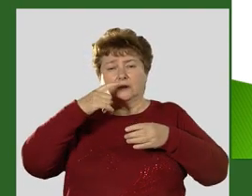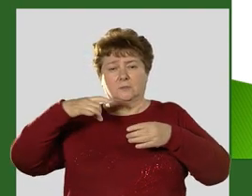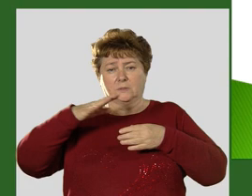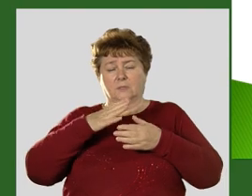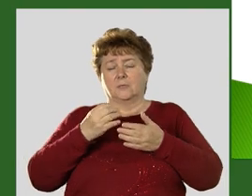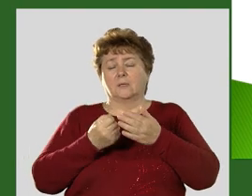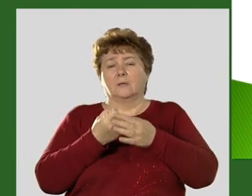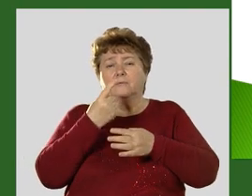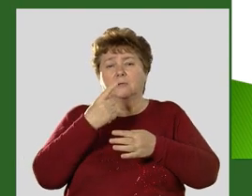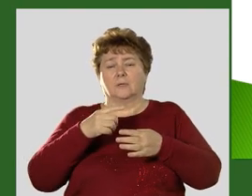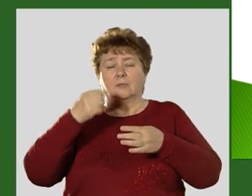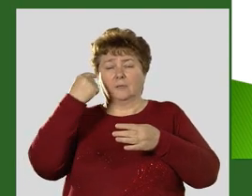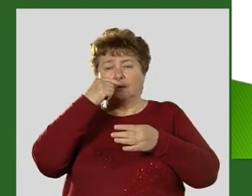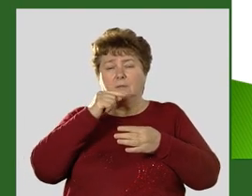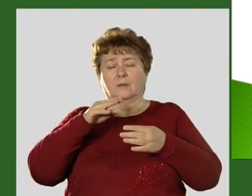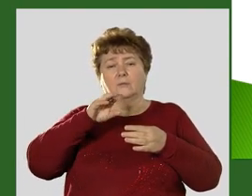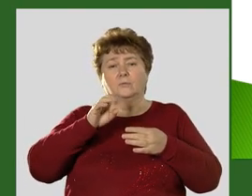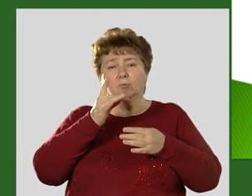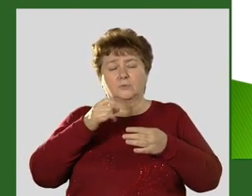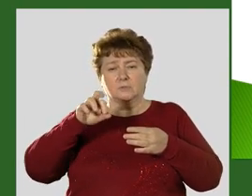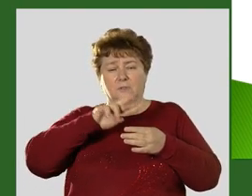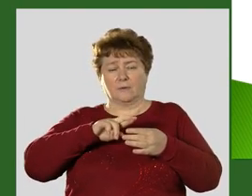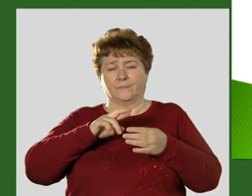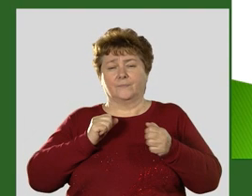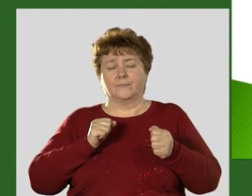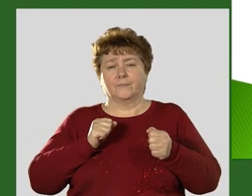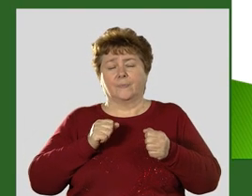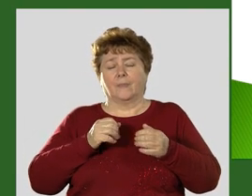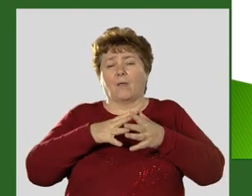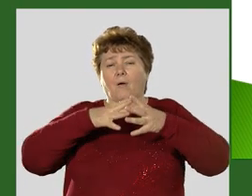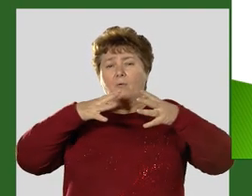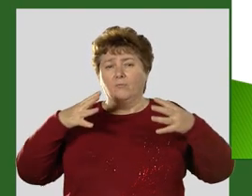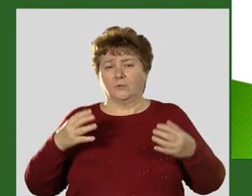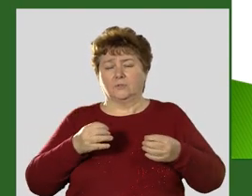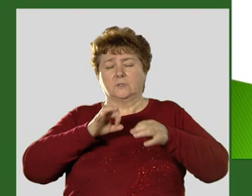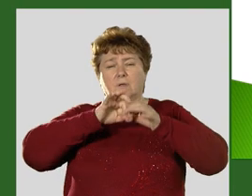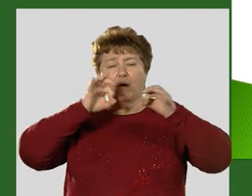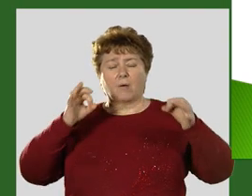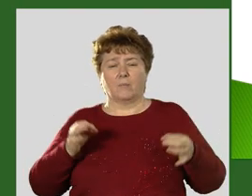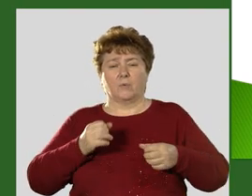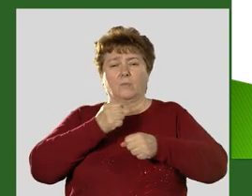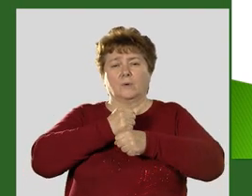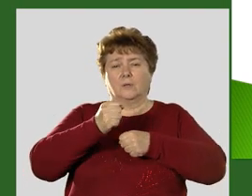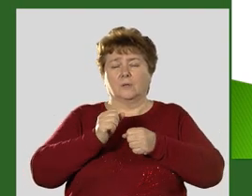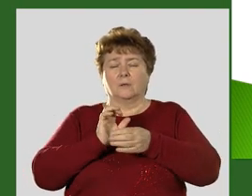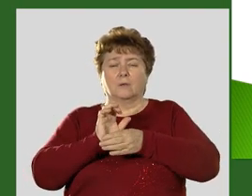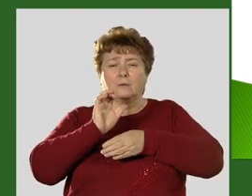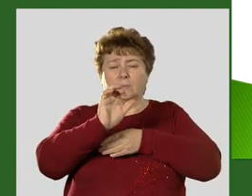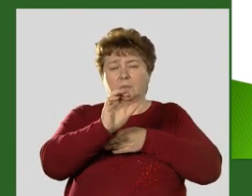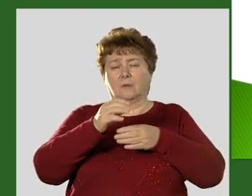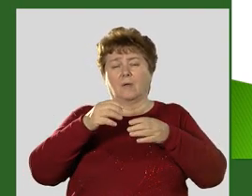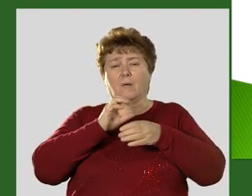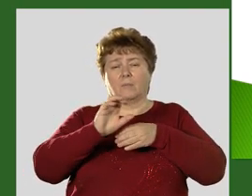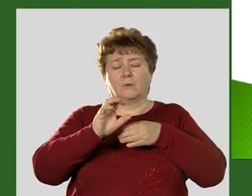Кыргызстана являются Китай и Турция. Для увеличения объемов производства и экспорта